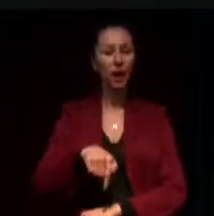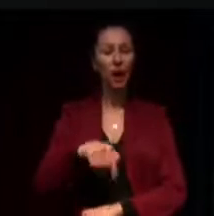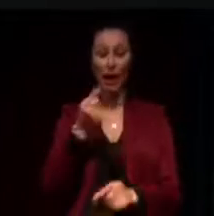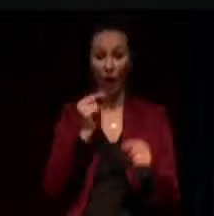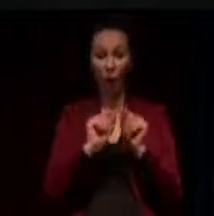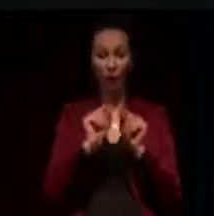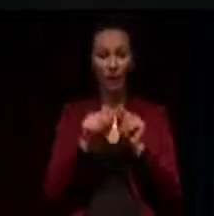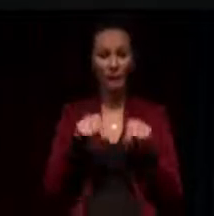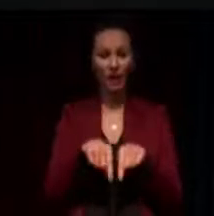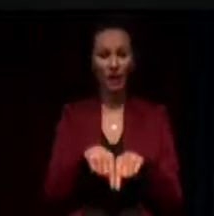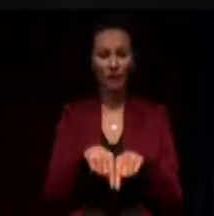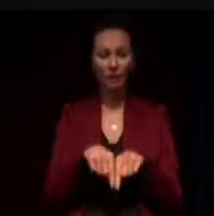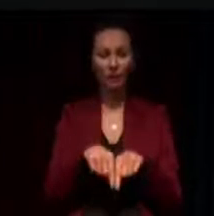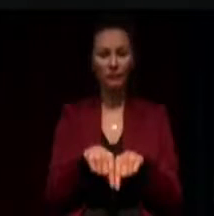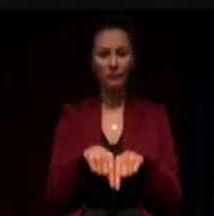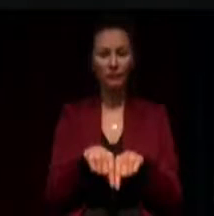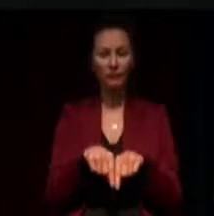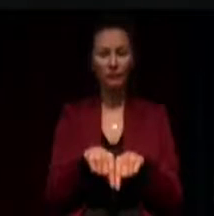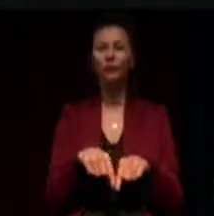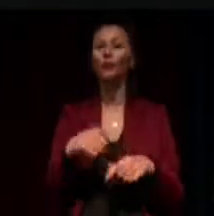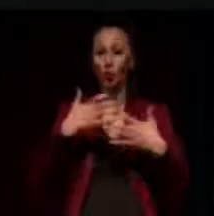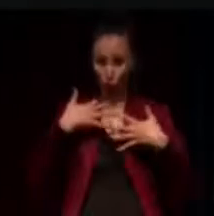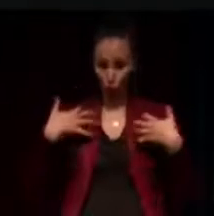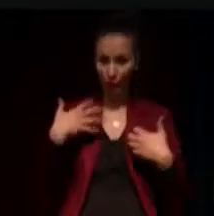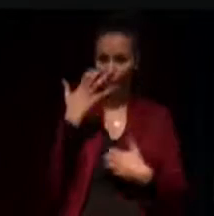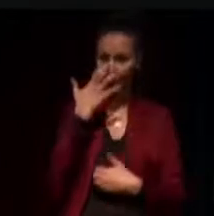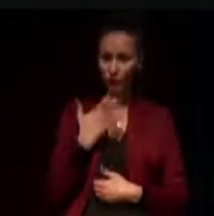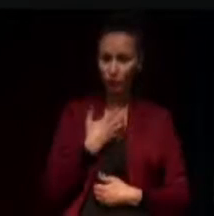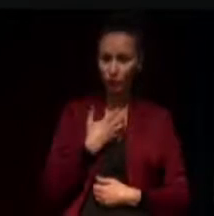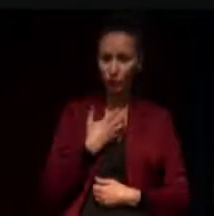ülke ekonomimize güven besliyorlar mı?